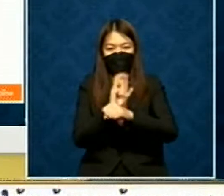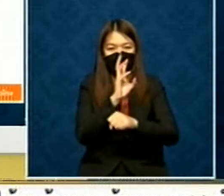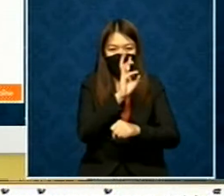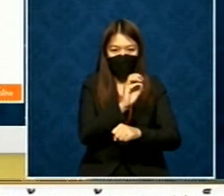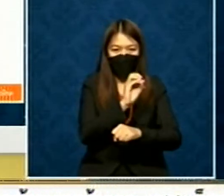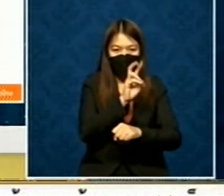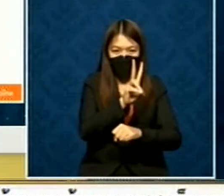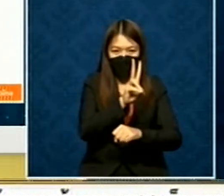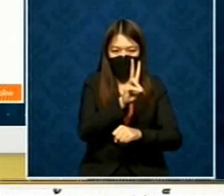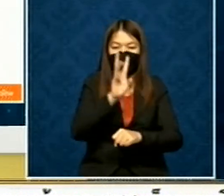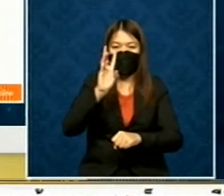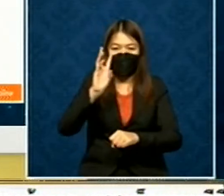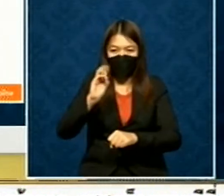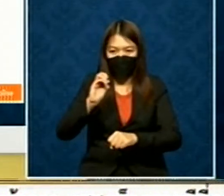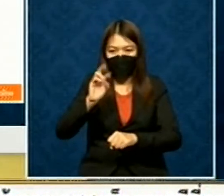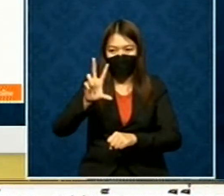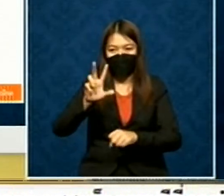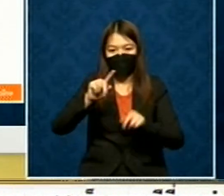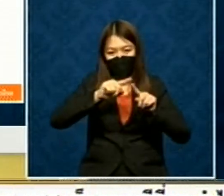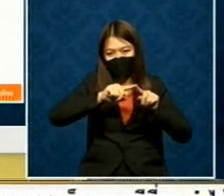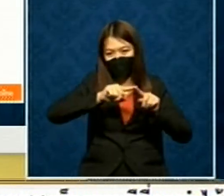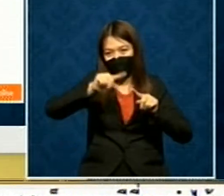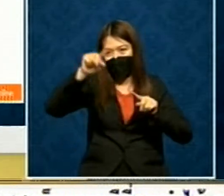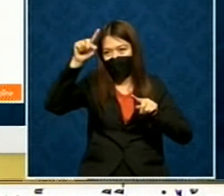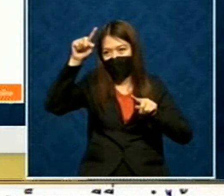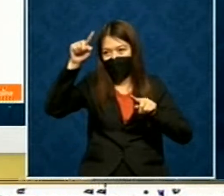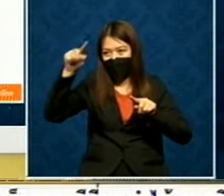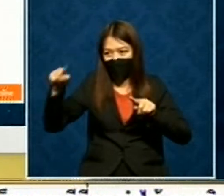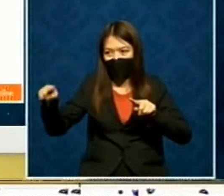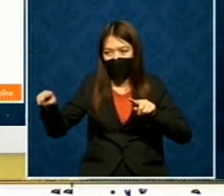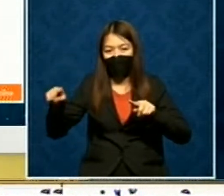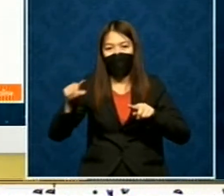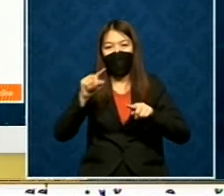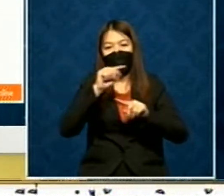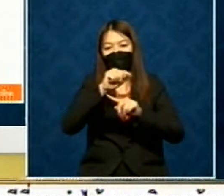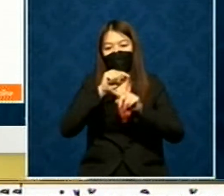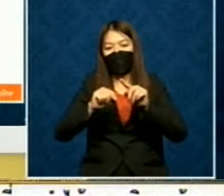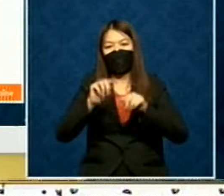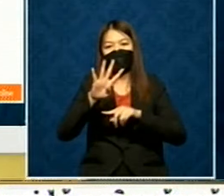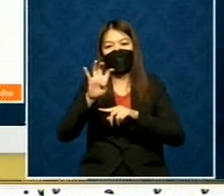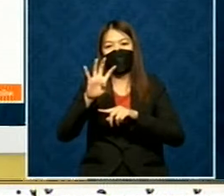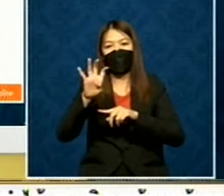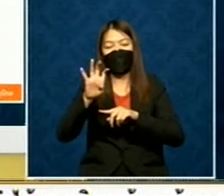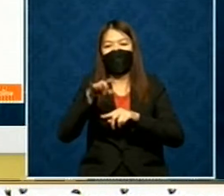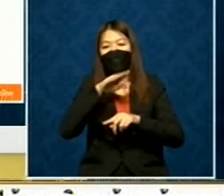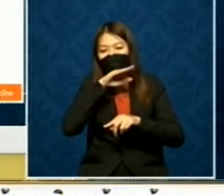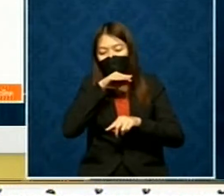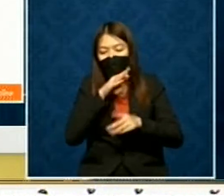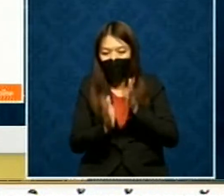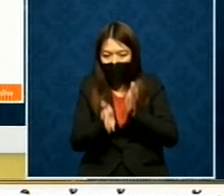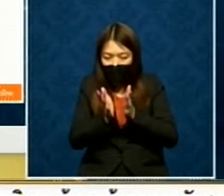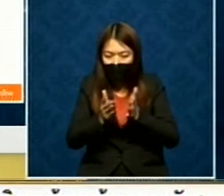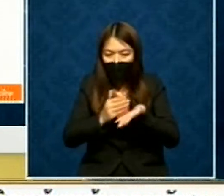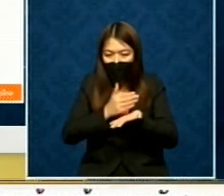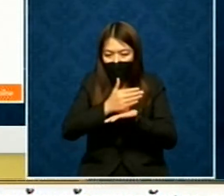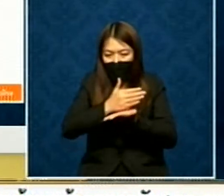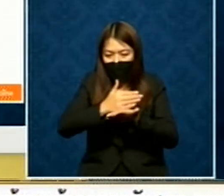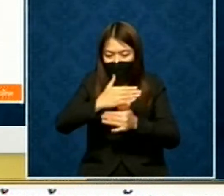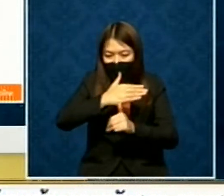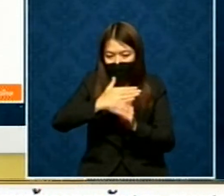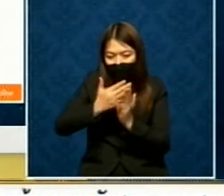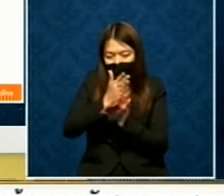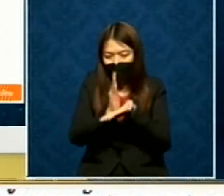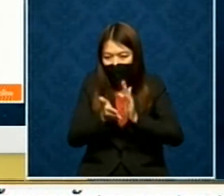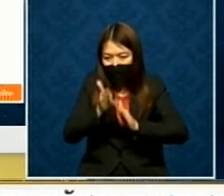บส่ออกทสุกรชำแะ ส่งออกทสุกรมีชีวิต